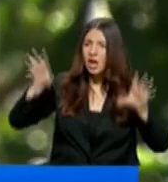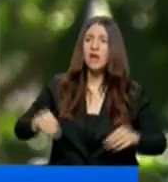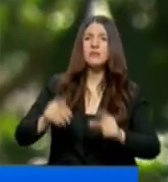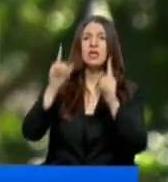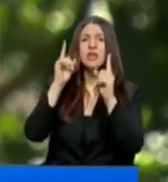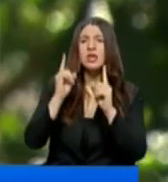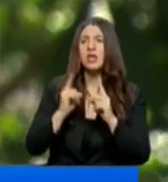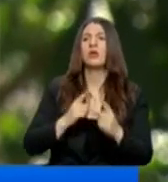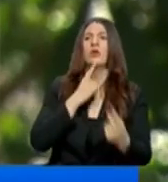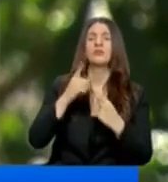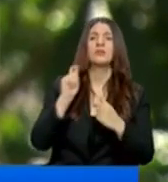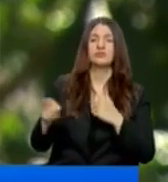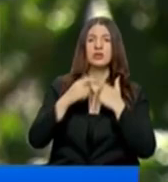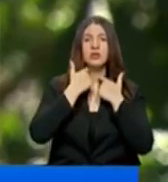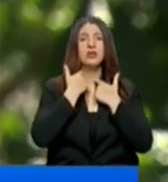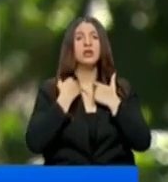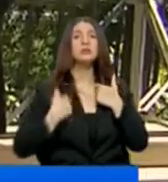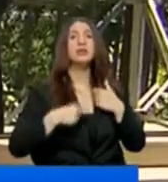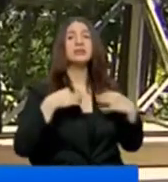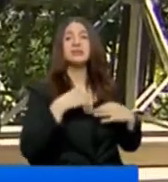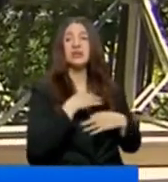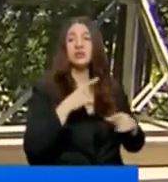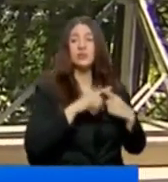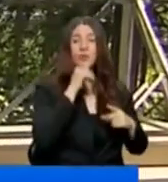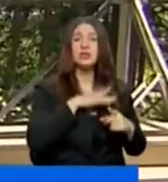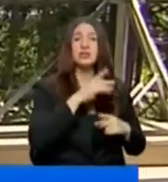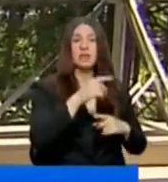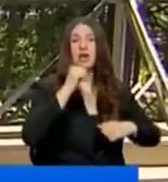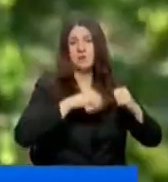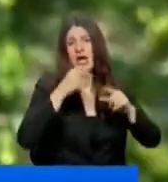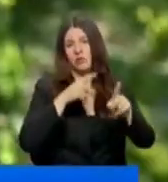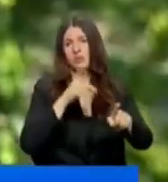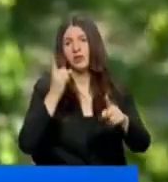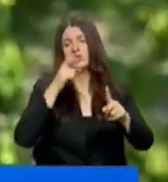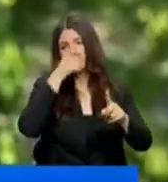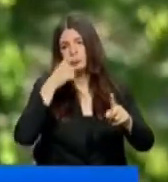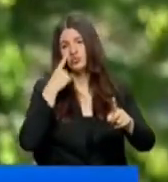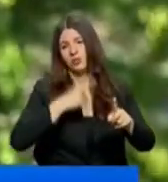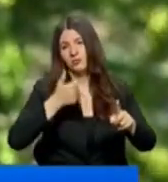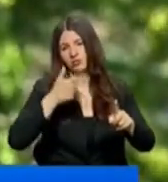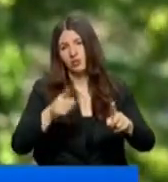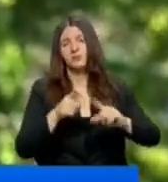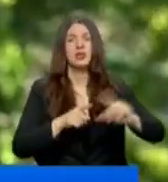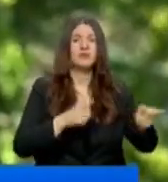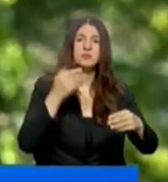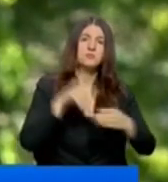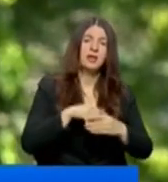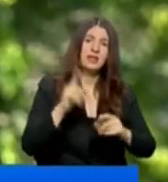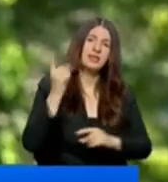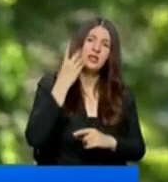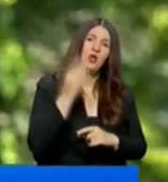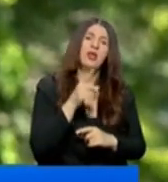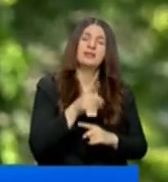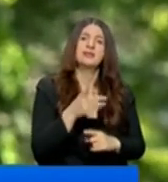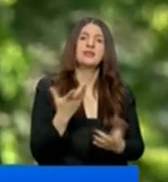teker teker konuşacaklar. Sayın Kılıçdaroğlu, şimdi Sayın Erdoğan, şimdi sizin rakibiniz, bir tarafı ülkenin cumhurbaşkanı, bir tarafıyla da bir partinin de lideri olarak